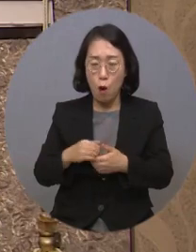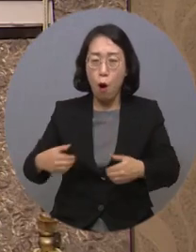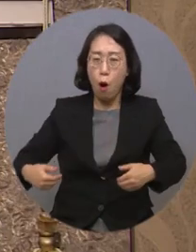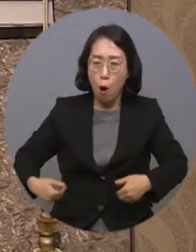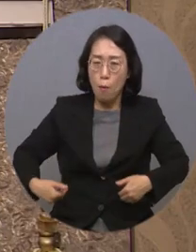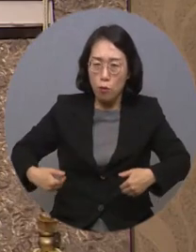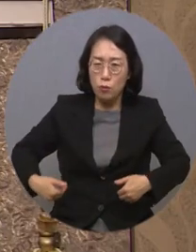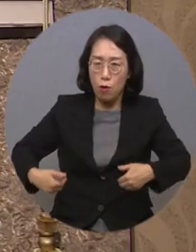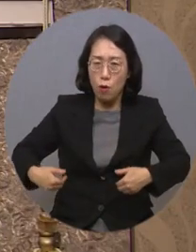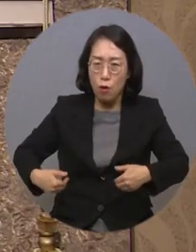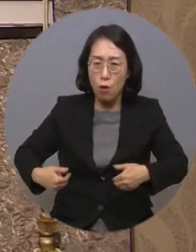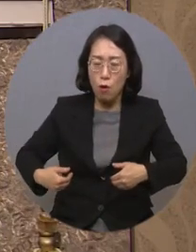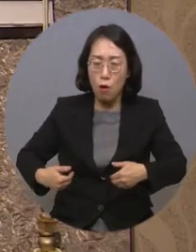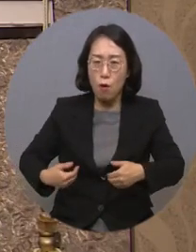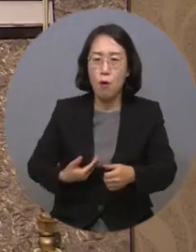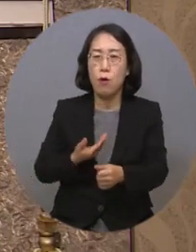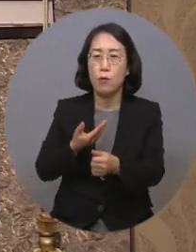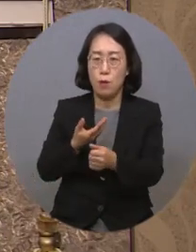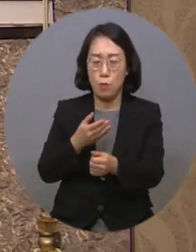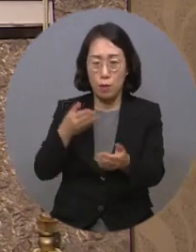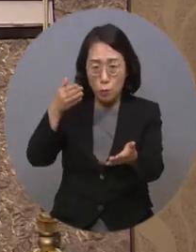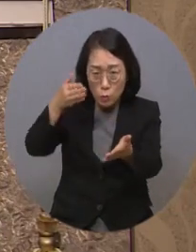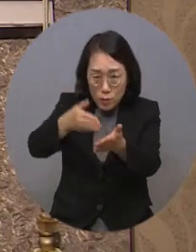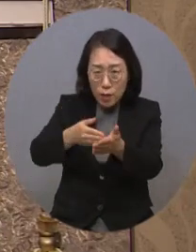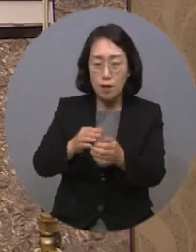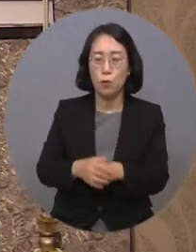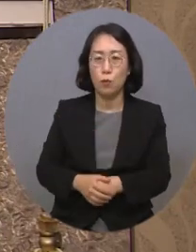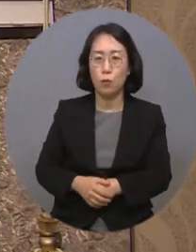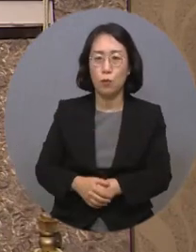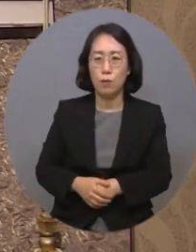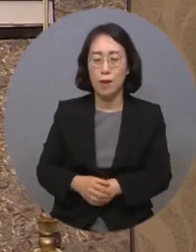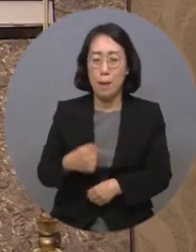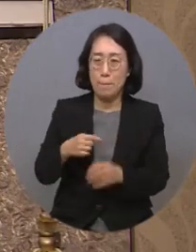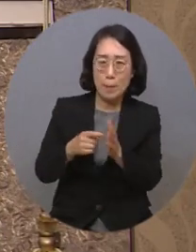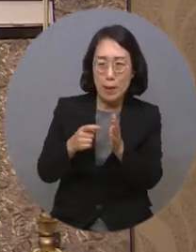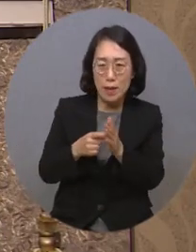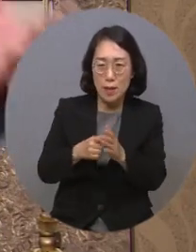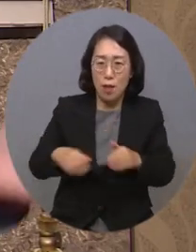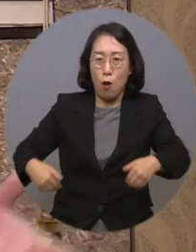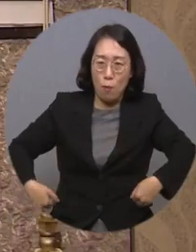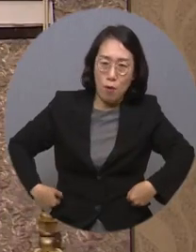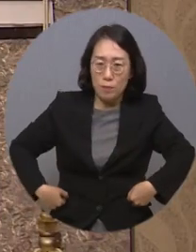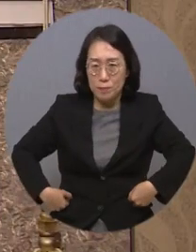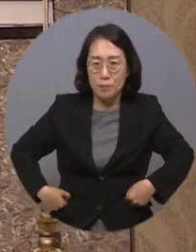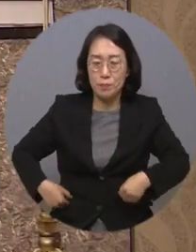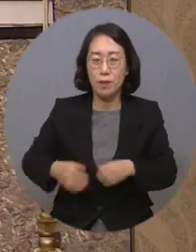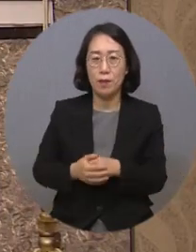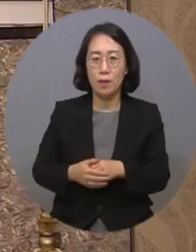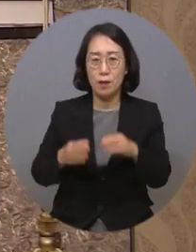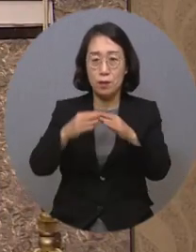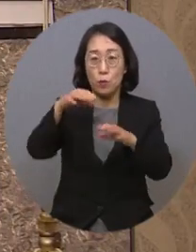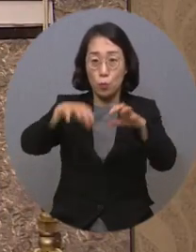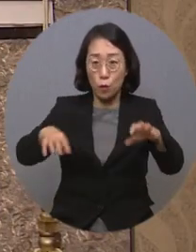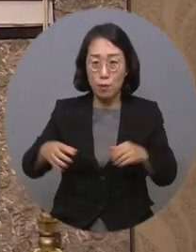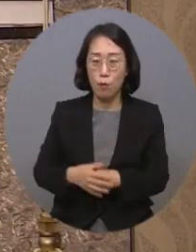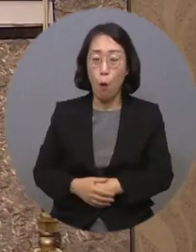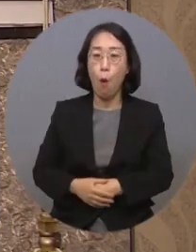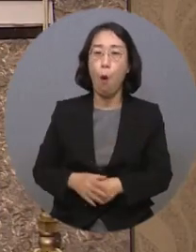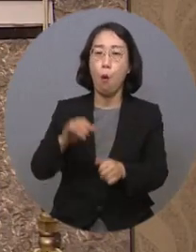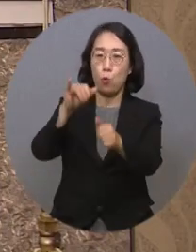모셔다 드리고, 저는 바빠서 오버다 드렸는데, 네. 그 동네에서는 아주 뭐 아주